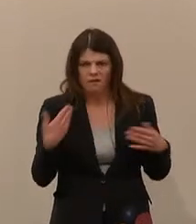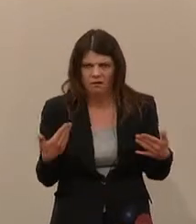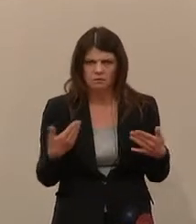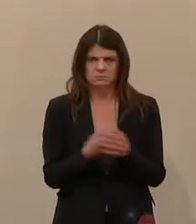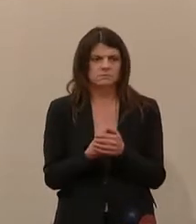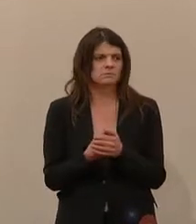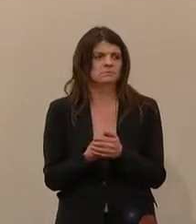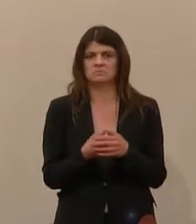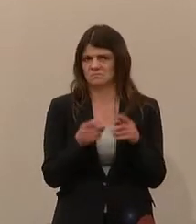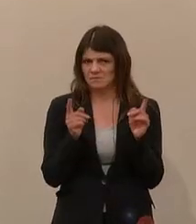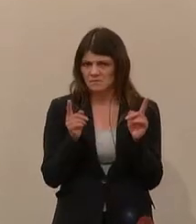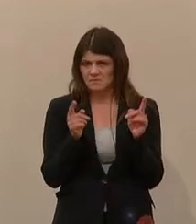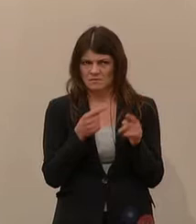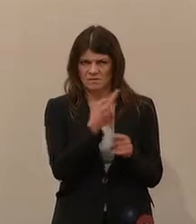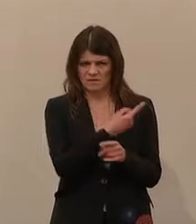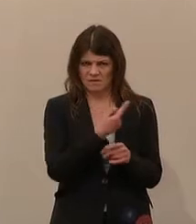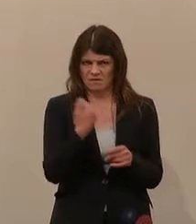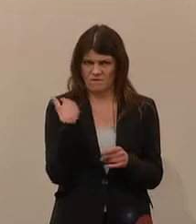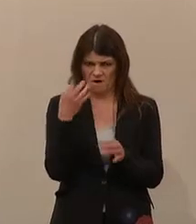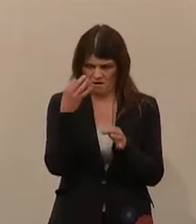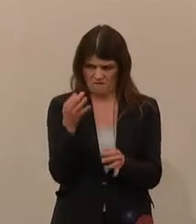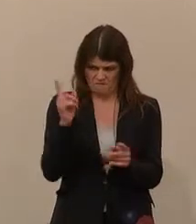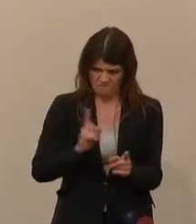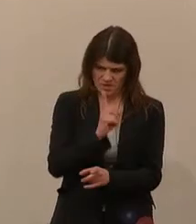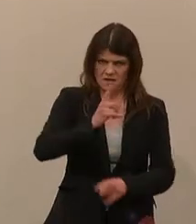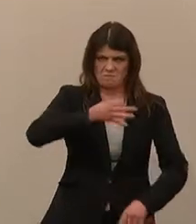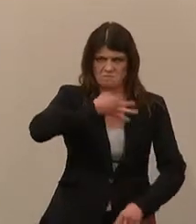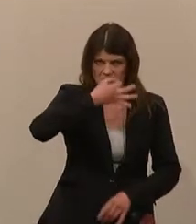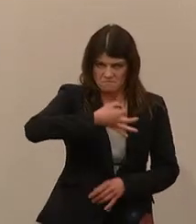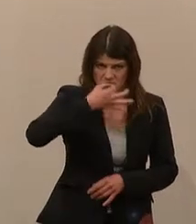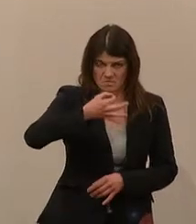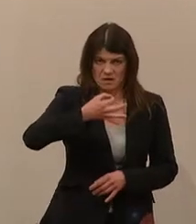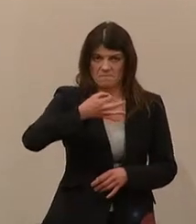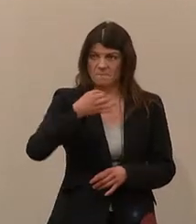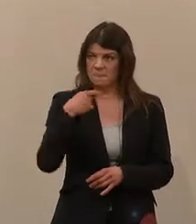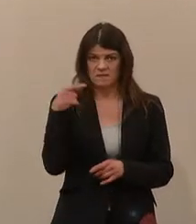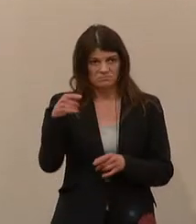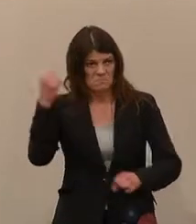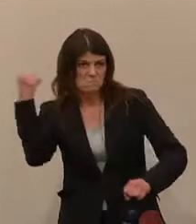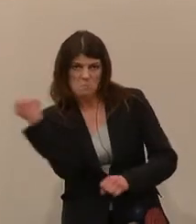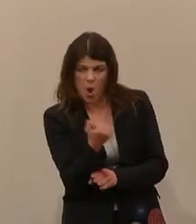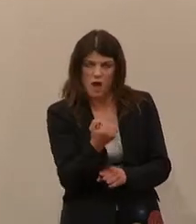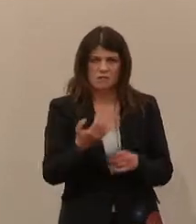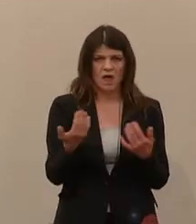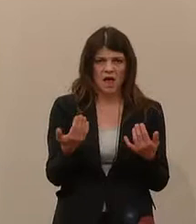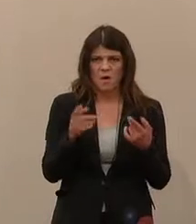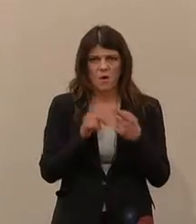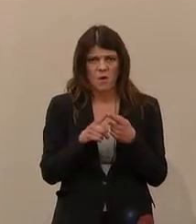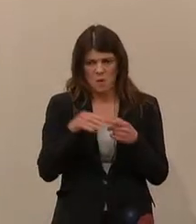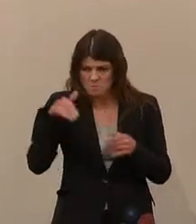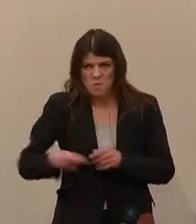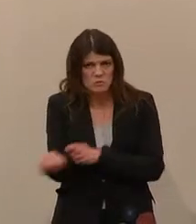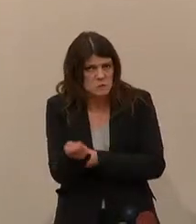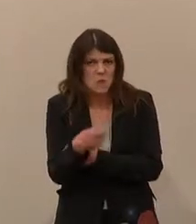Also, Sie haben jetzt hier tatsächlich gesagt, das sind Mörder und das muss